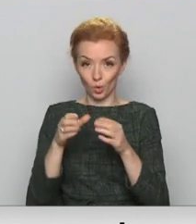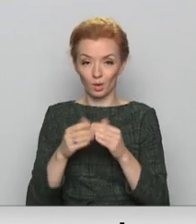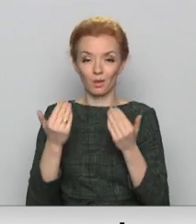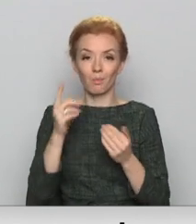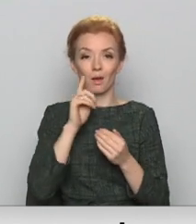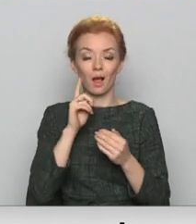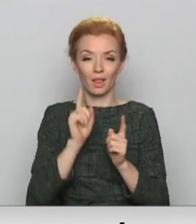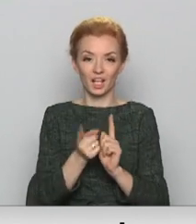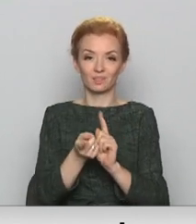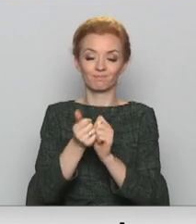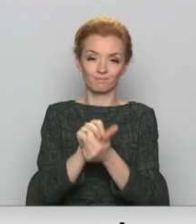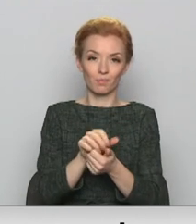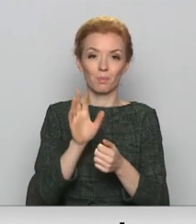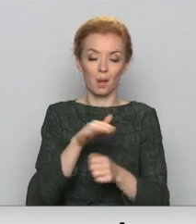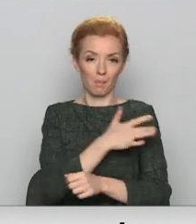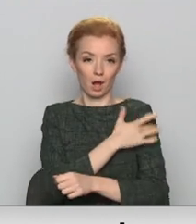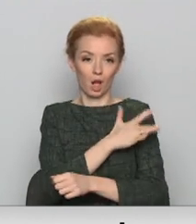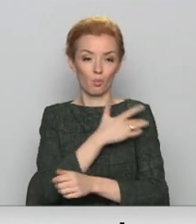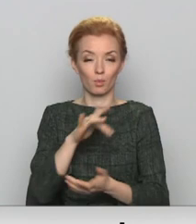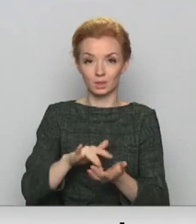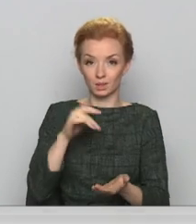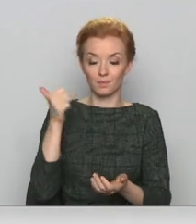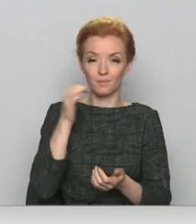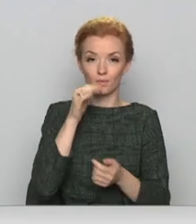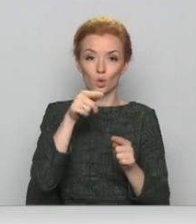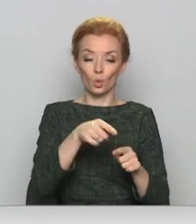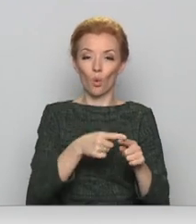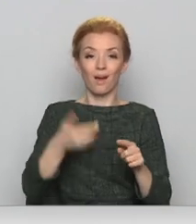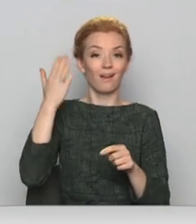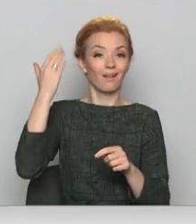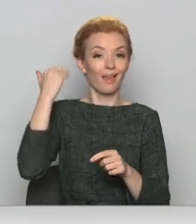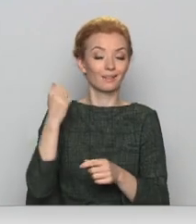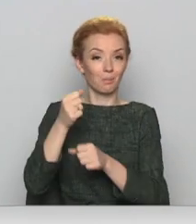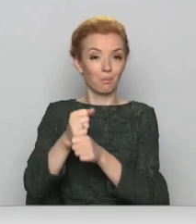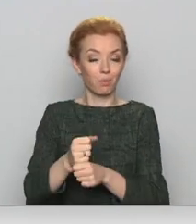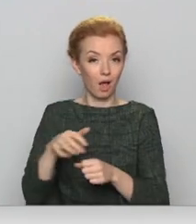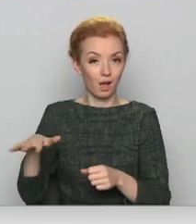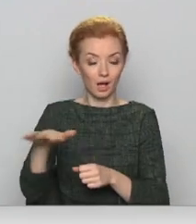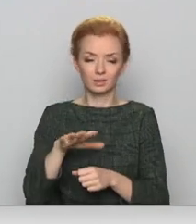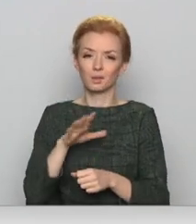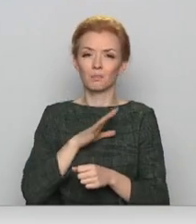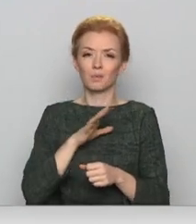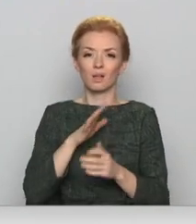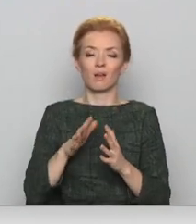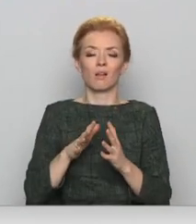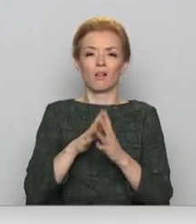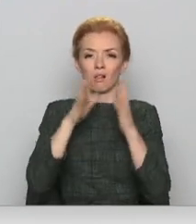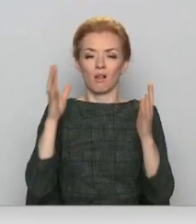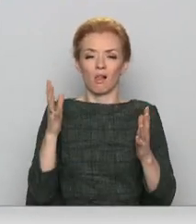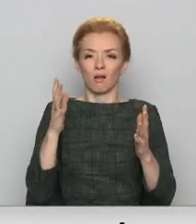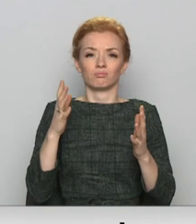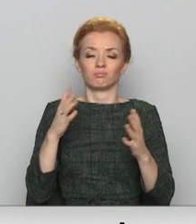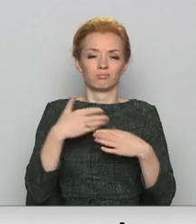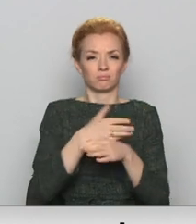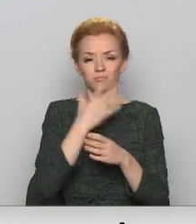izveidoti pakalpojumu centri. Toreizējā novada pagastos bija liela decentralizācija. Viņi paši lēma